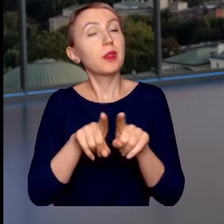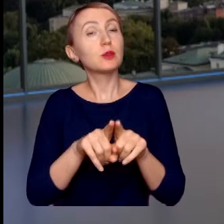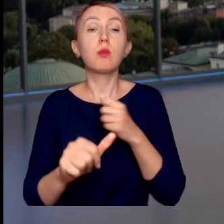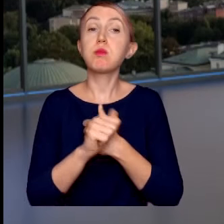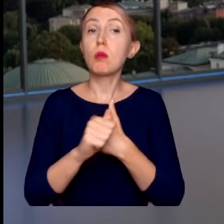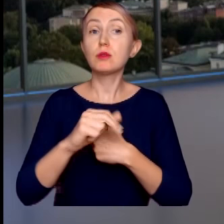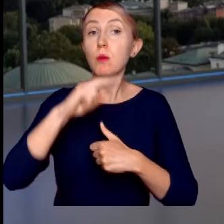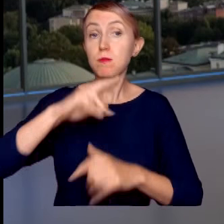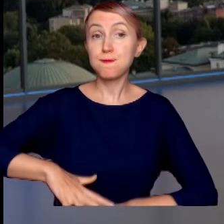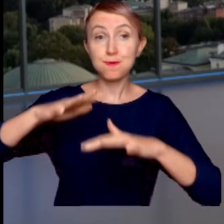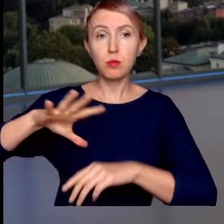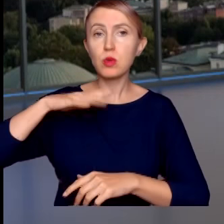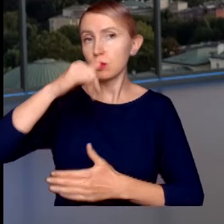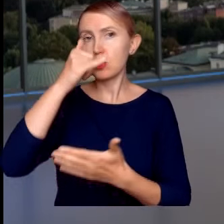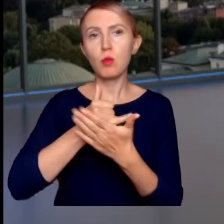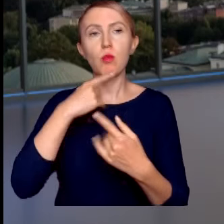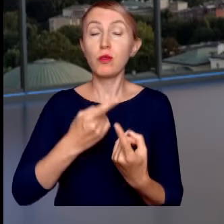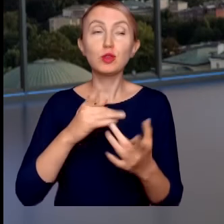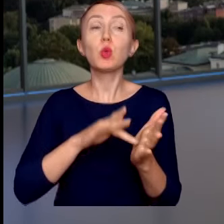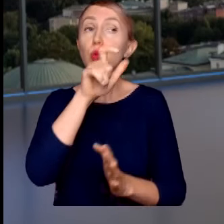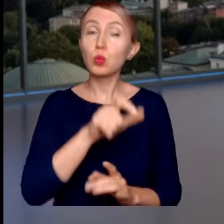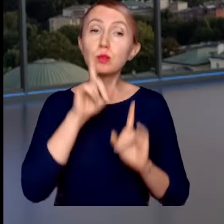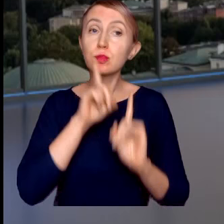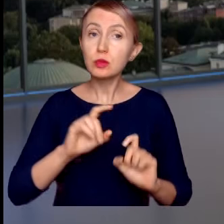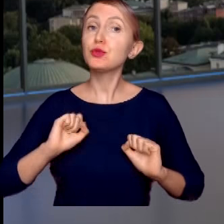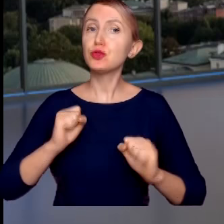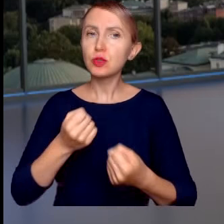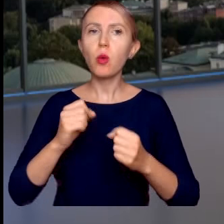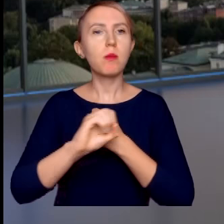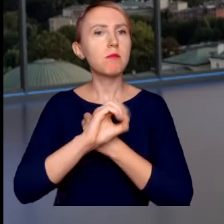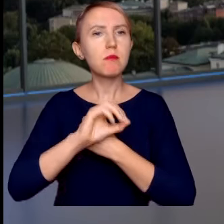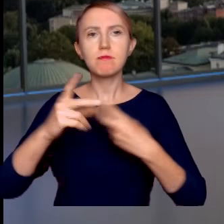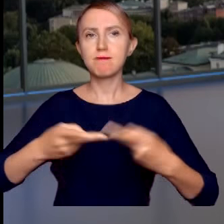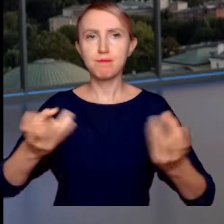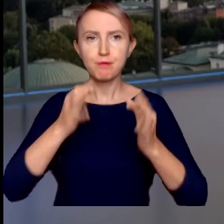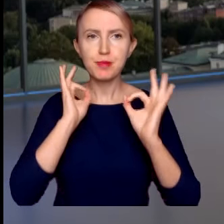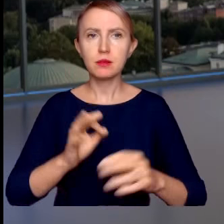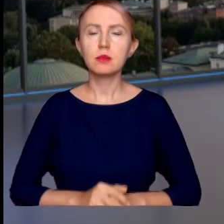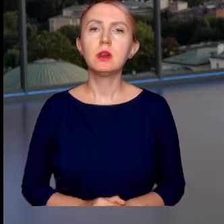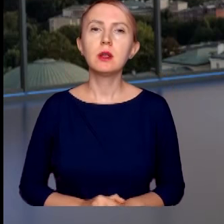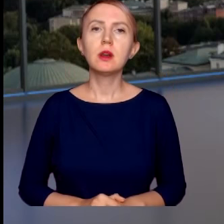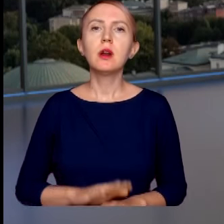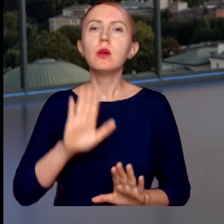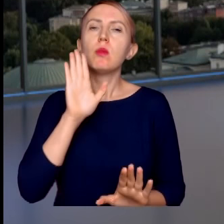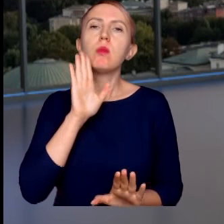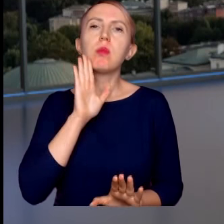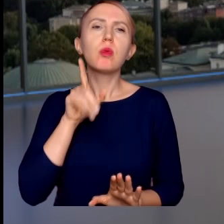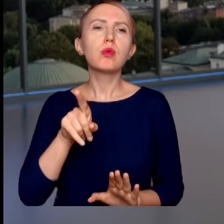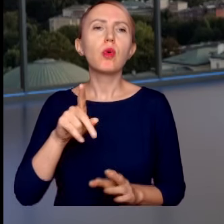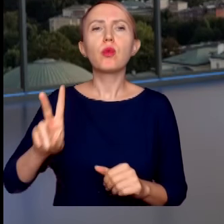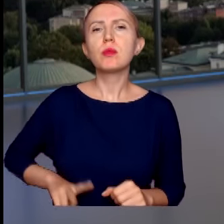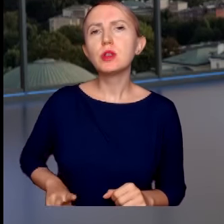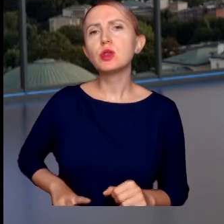powodzi nie można odmówić Donaldowi Tuskowi, że działał medialnie bardzo sprawnie. No przecież niczym Baćka tam